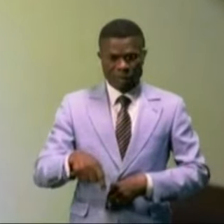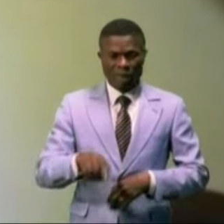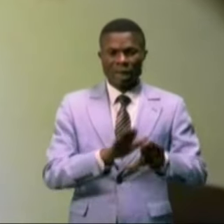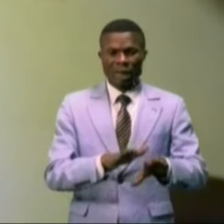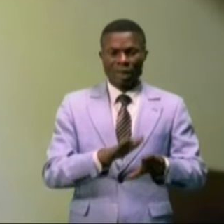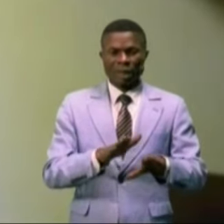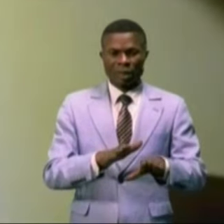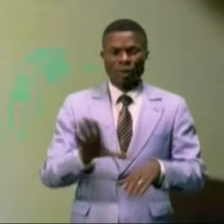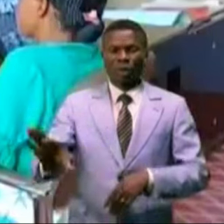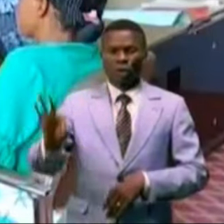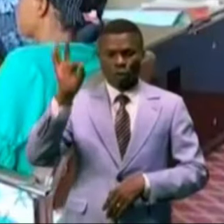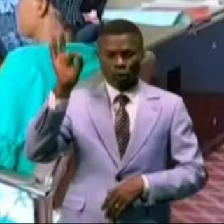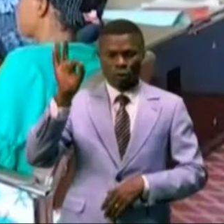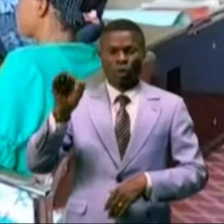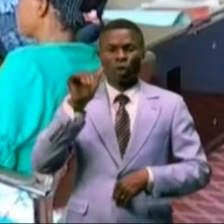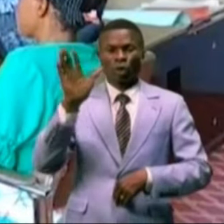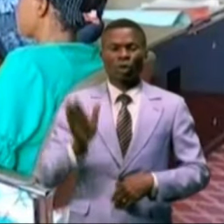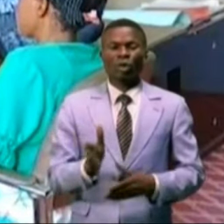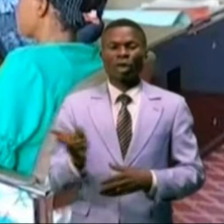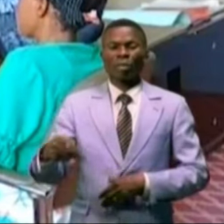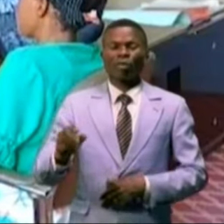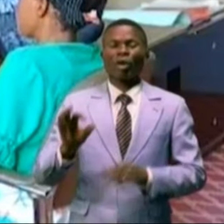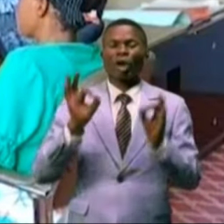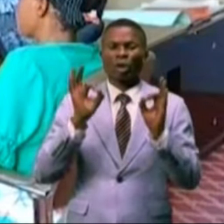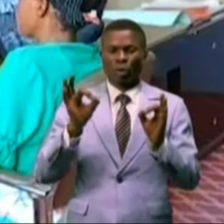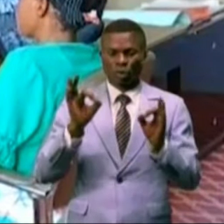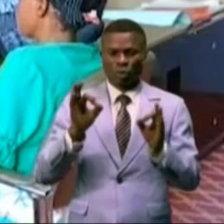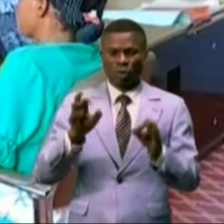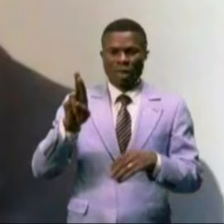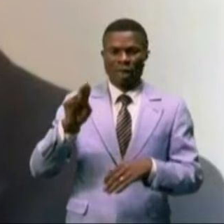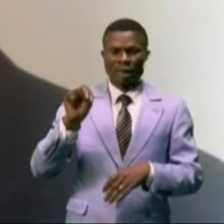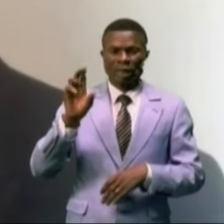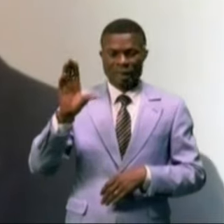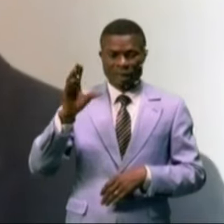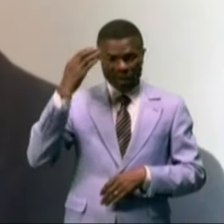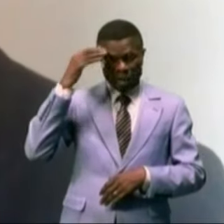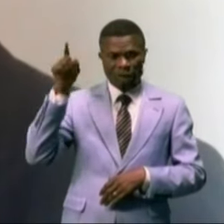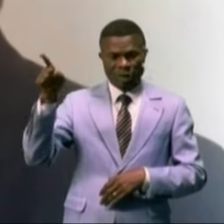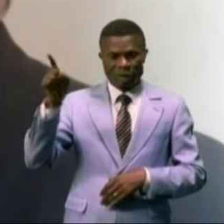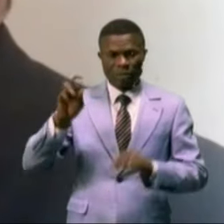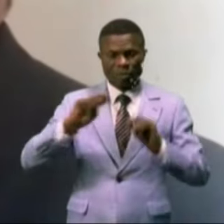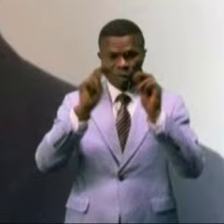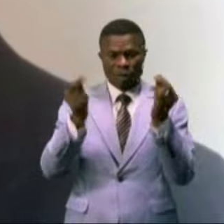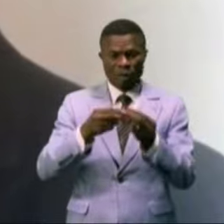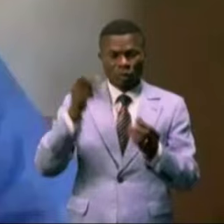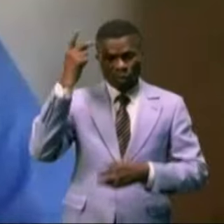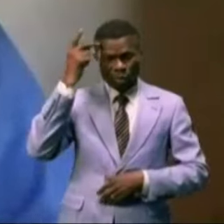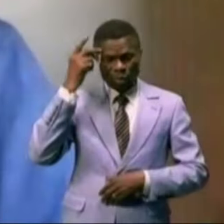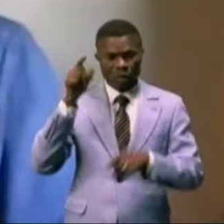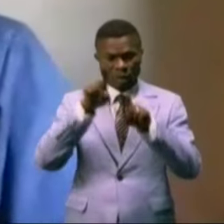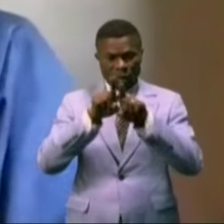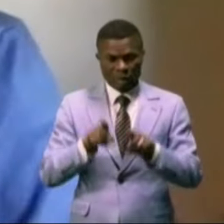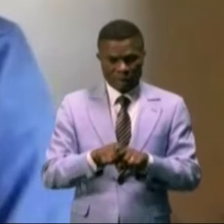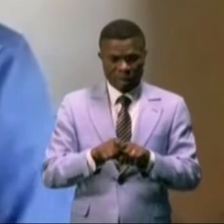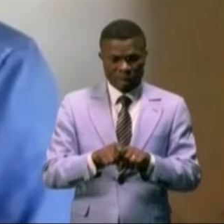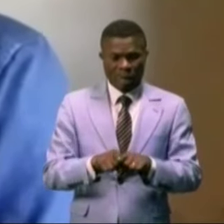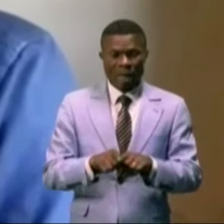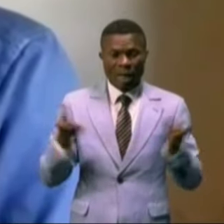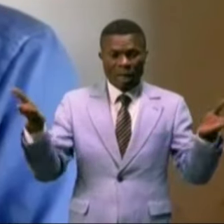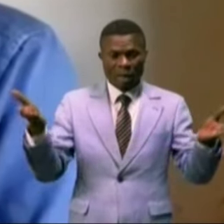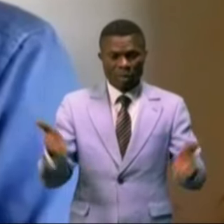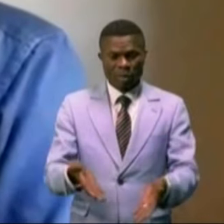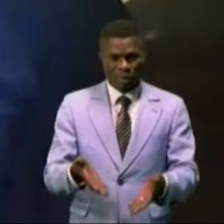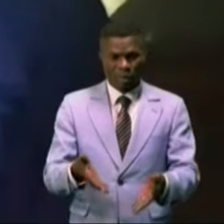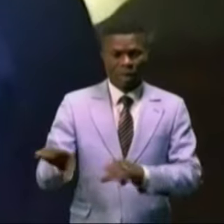la nomination des nouveaux directeurs provinciaux à la RTNC Mongala. L'équipe de Kinshasa aussitôt a assisté à